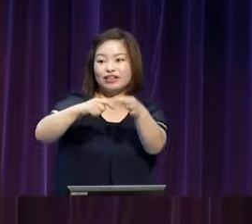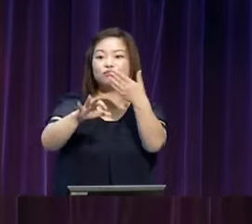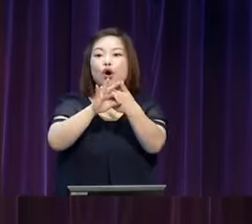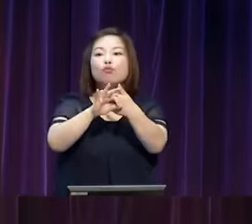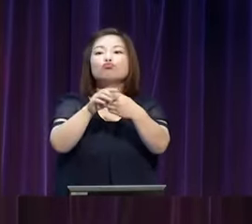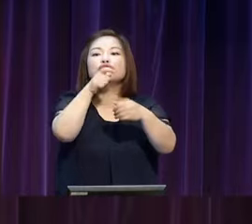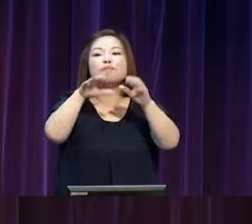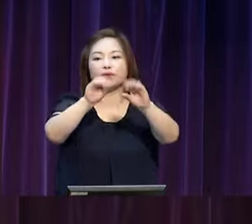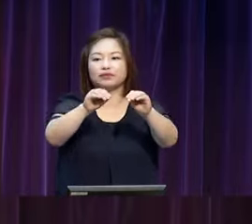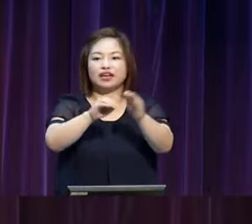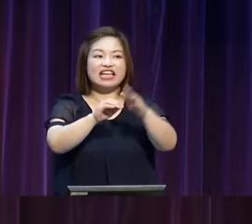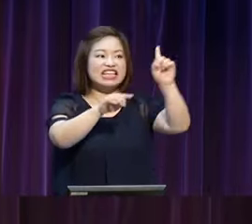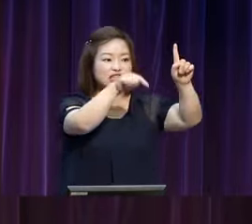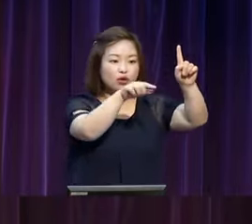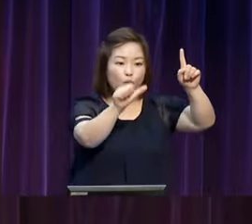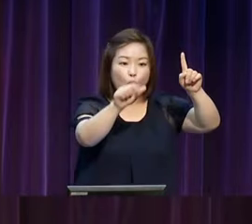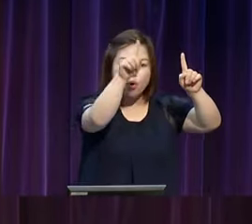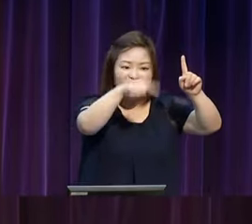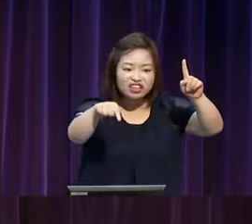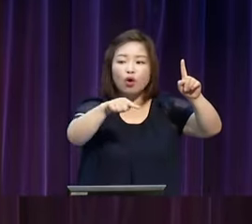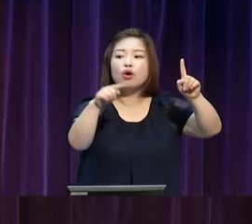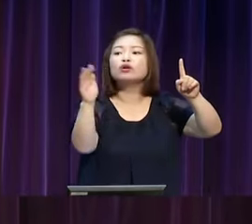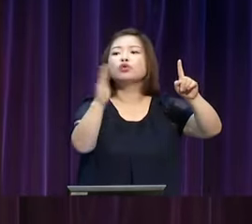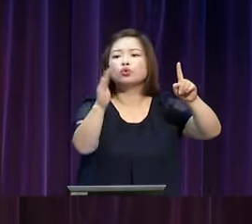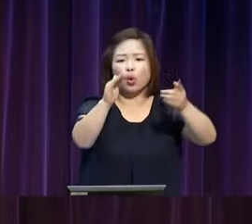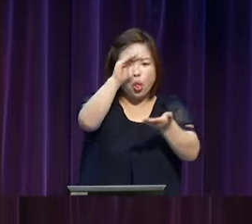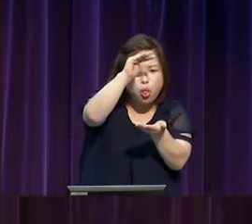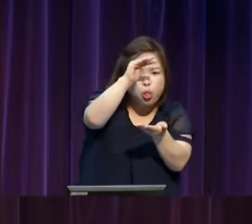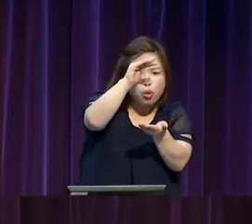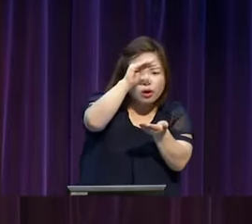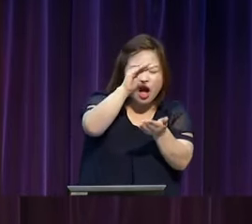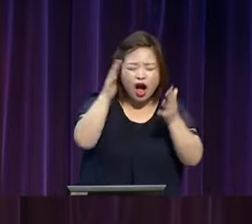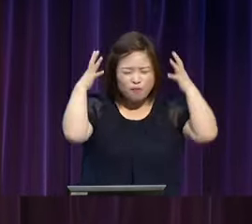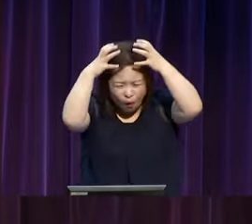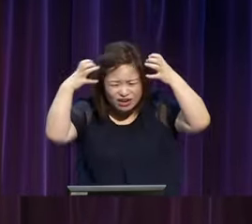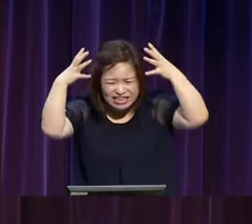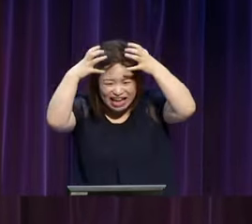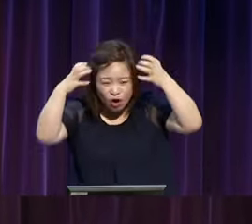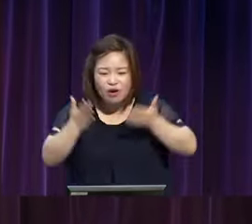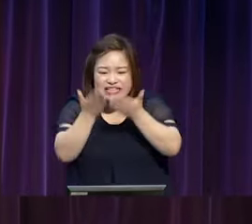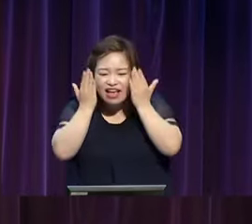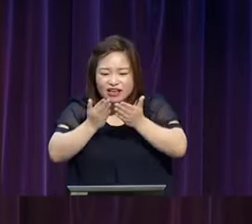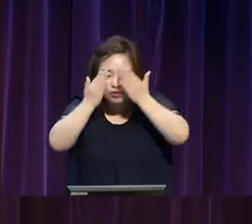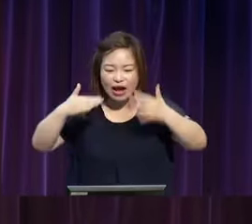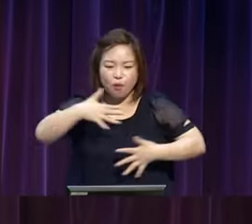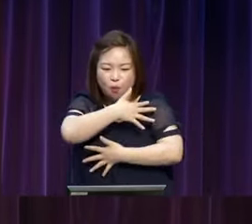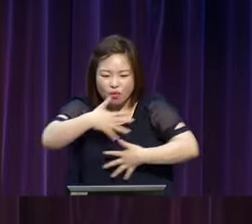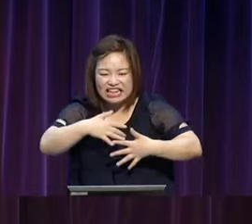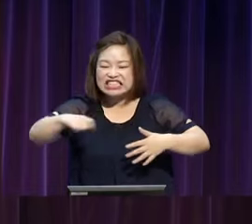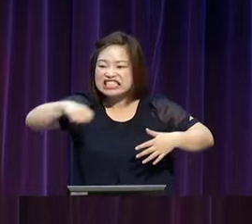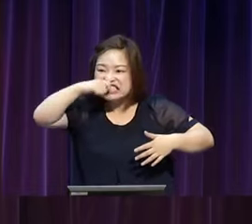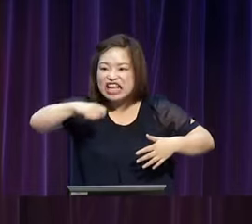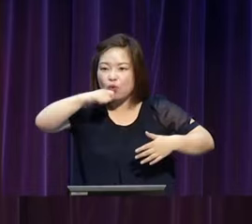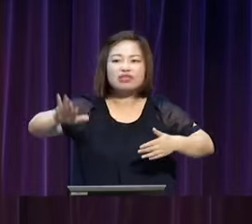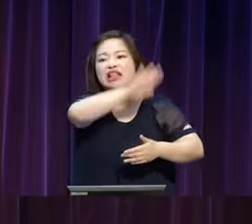1.5리터 정도 되는 물 가지고 머리 감고 세수하고 이 닦고 다 해요.